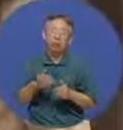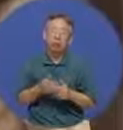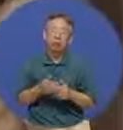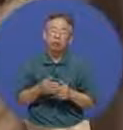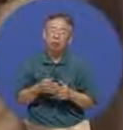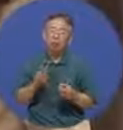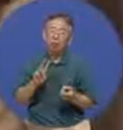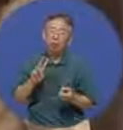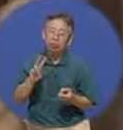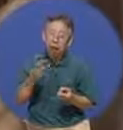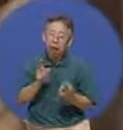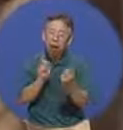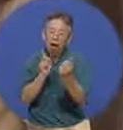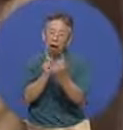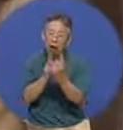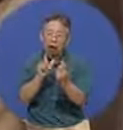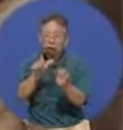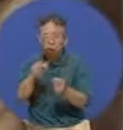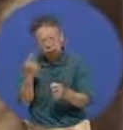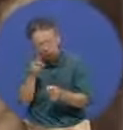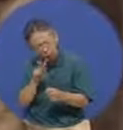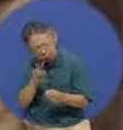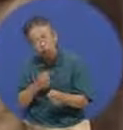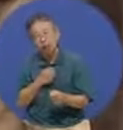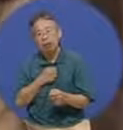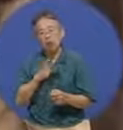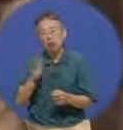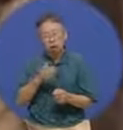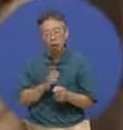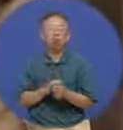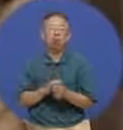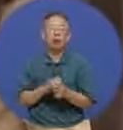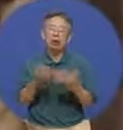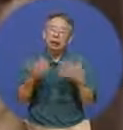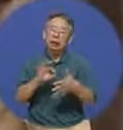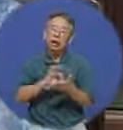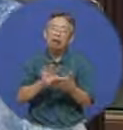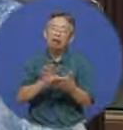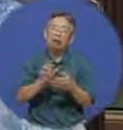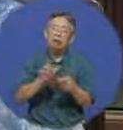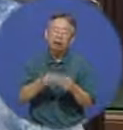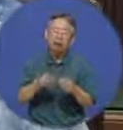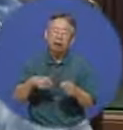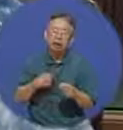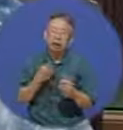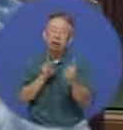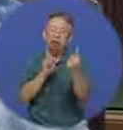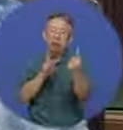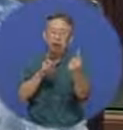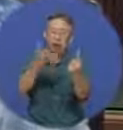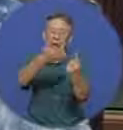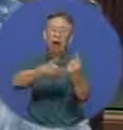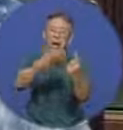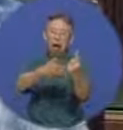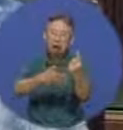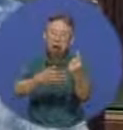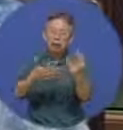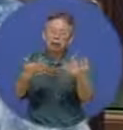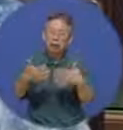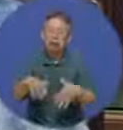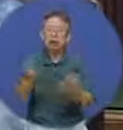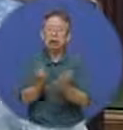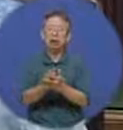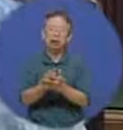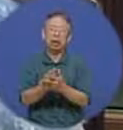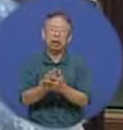よね。いじめられた人の痛みっていうのはね。ところがね、こういうのを手段を通じると自分と相手の間にやっぱりこうバ